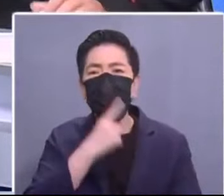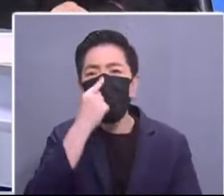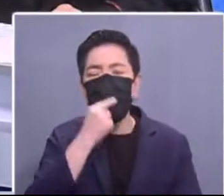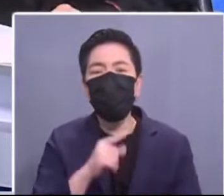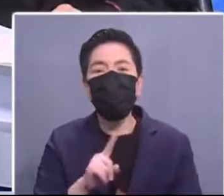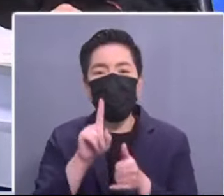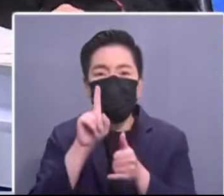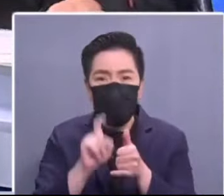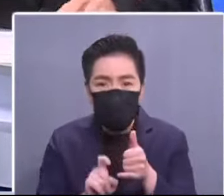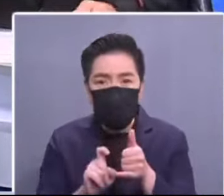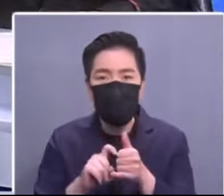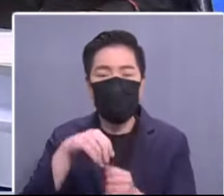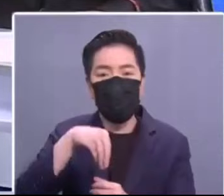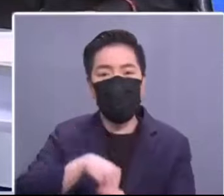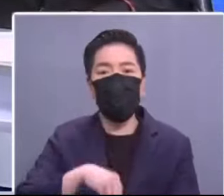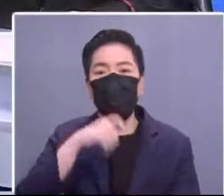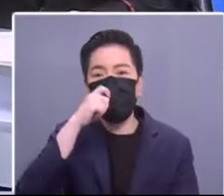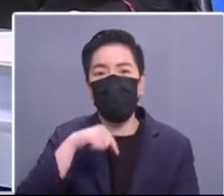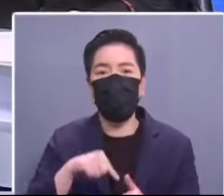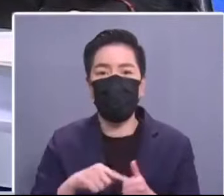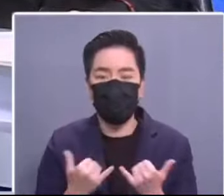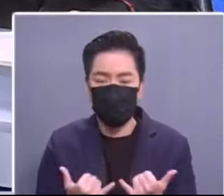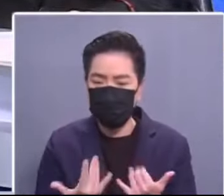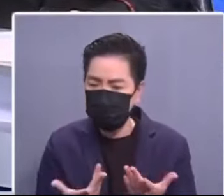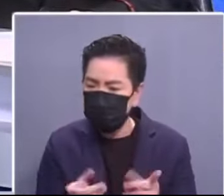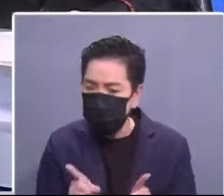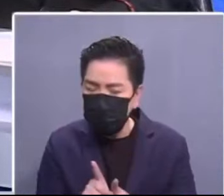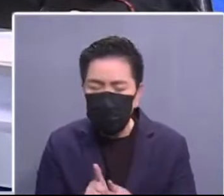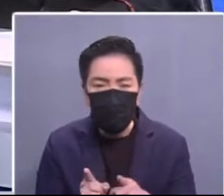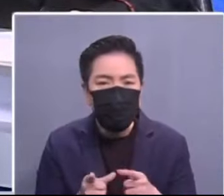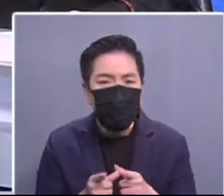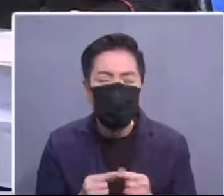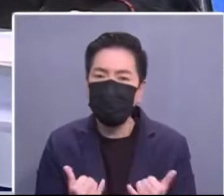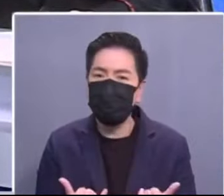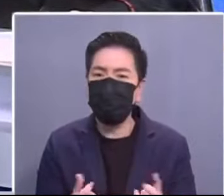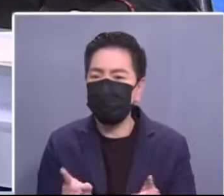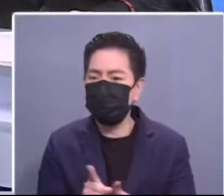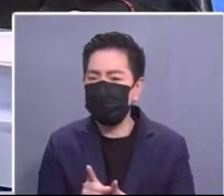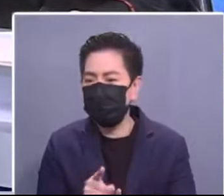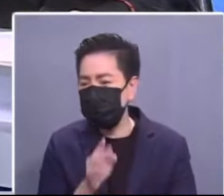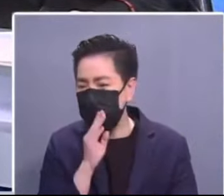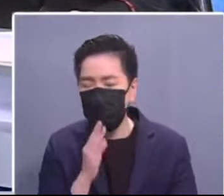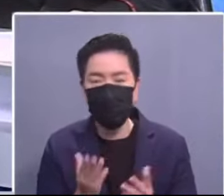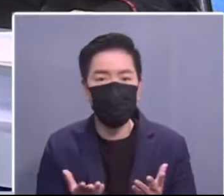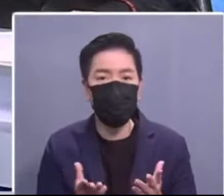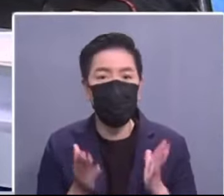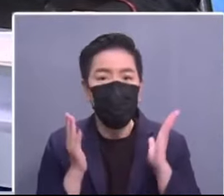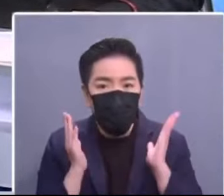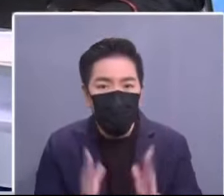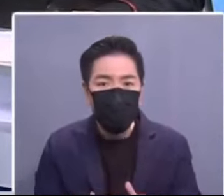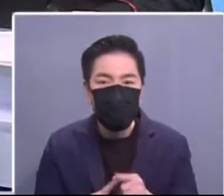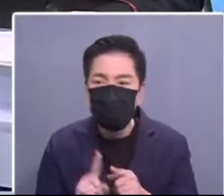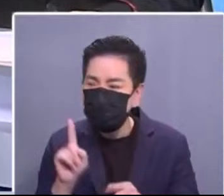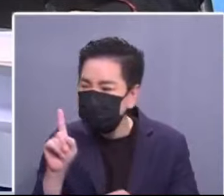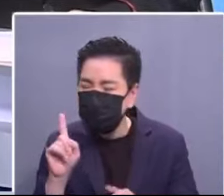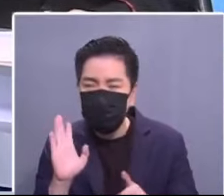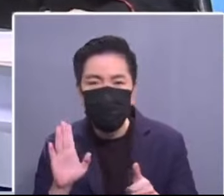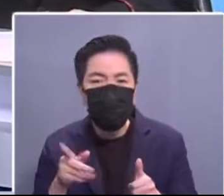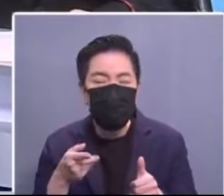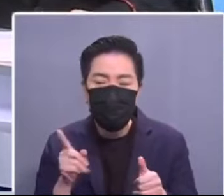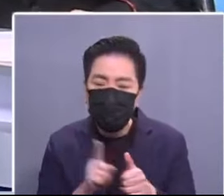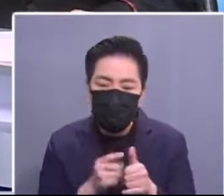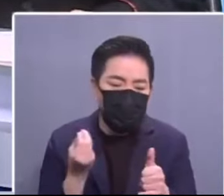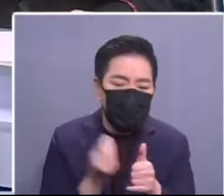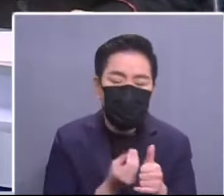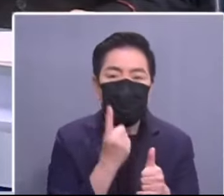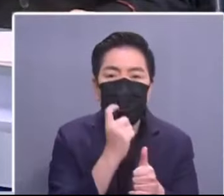มาเสียชีวิตที่ประเทศไทยด้วยเหตุการณ์ถ้าเผื่อว่ามีบุคคลหนึ่งบุคคลใดนะครับไป